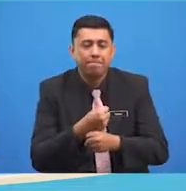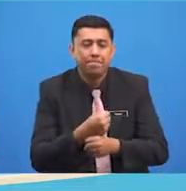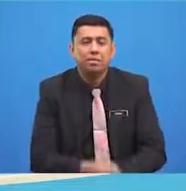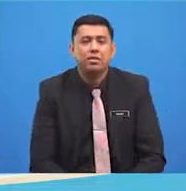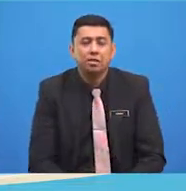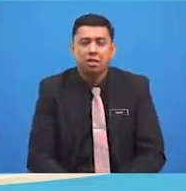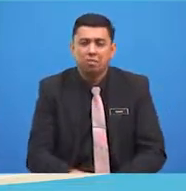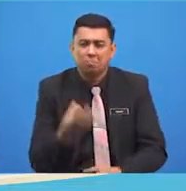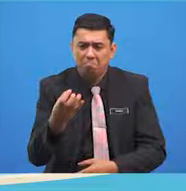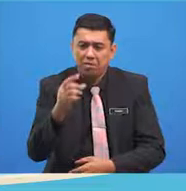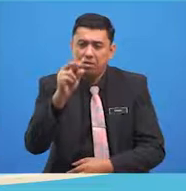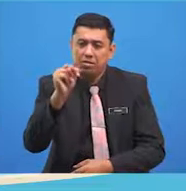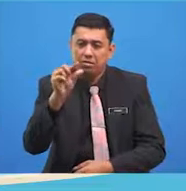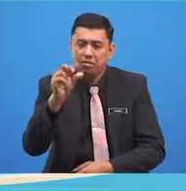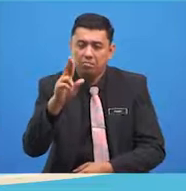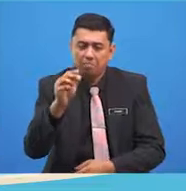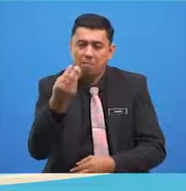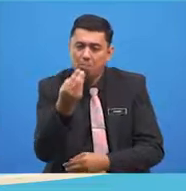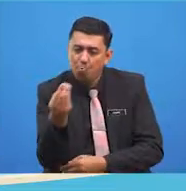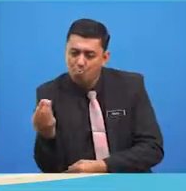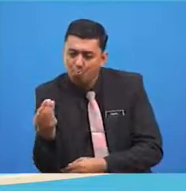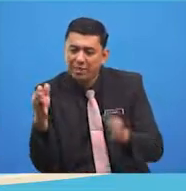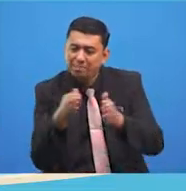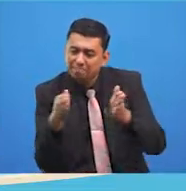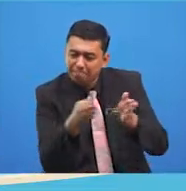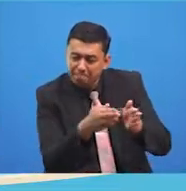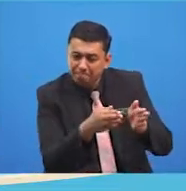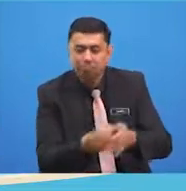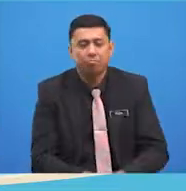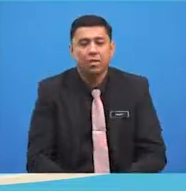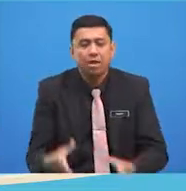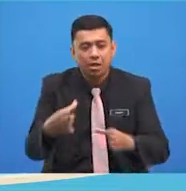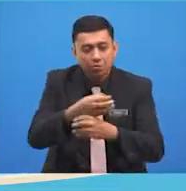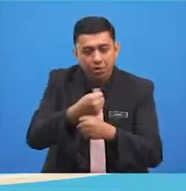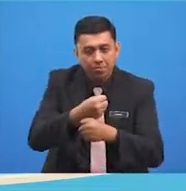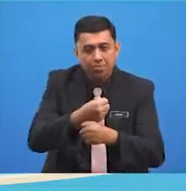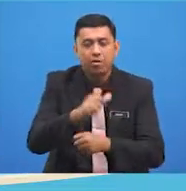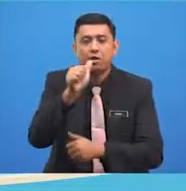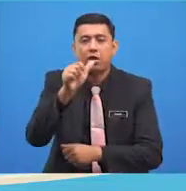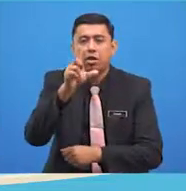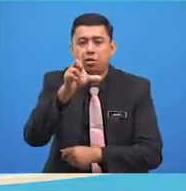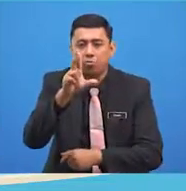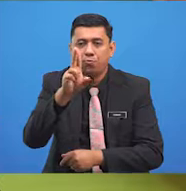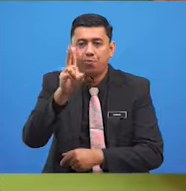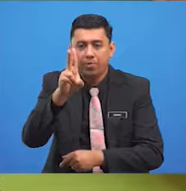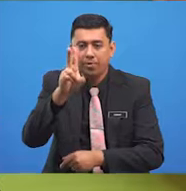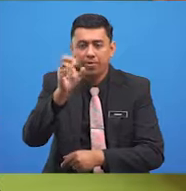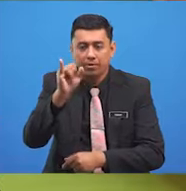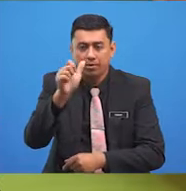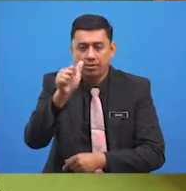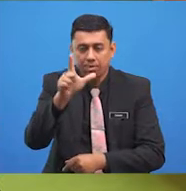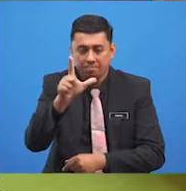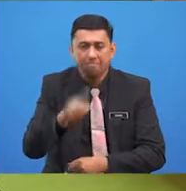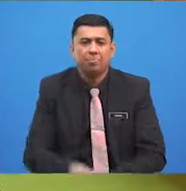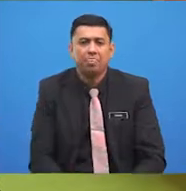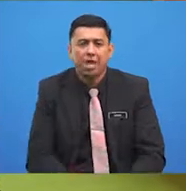ketulan nugget atau butir kecil dalam batuan serta mendapan aluvial. Cikgu